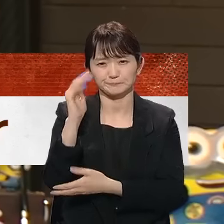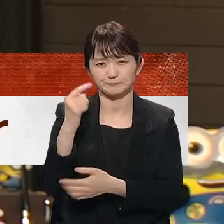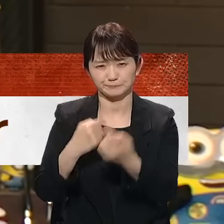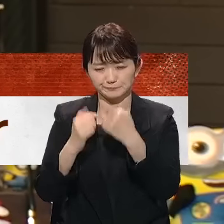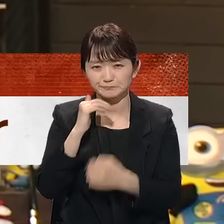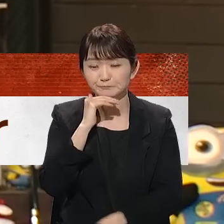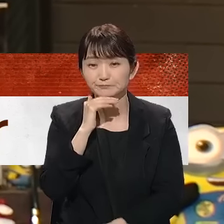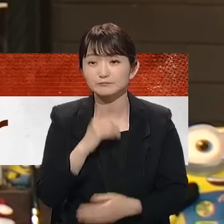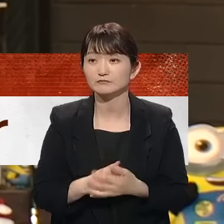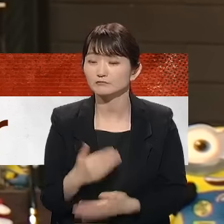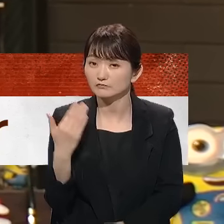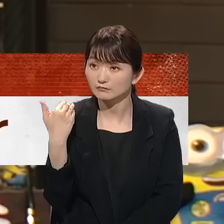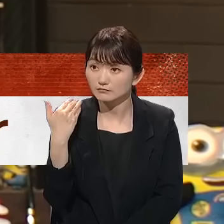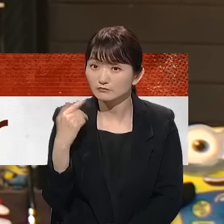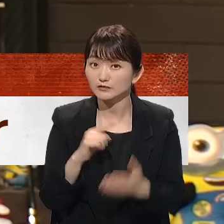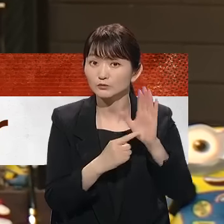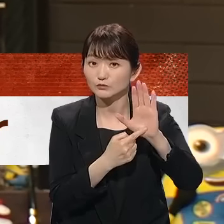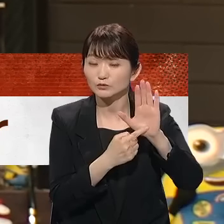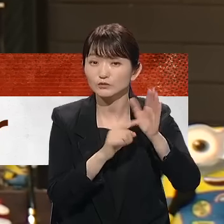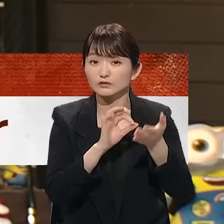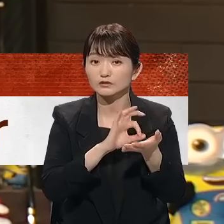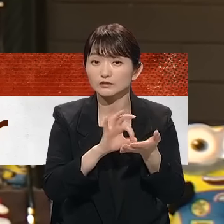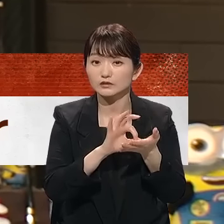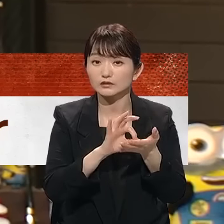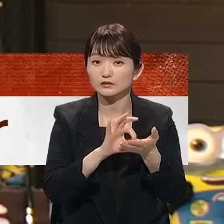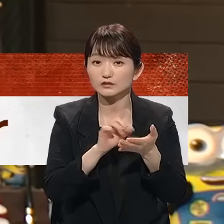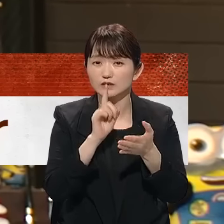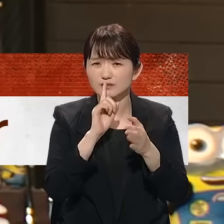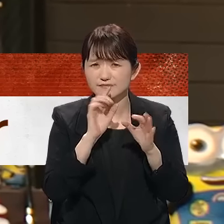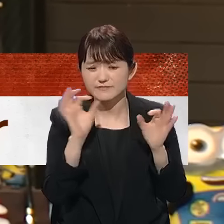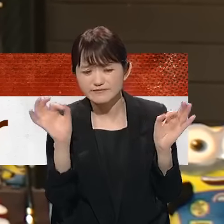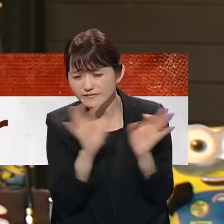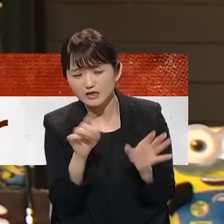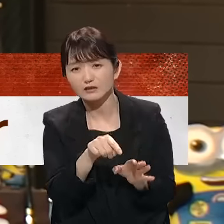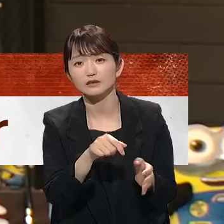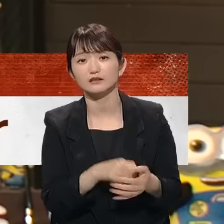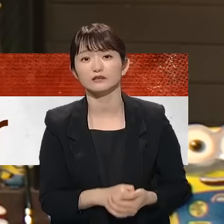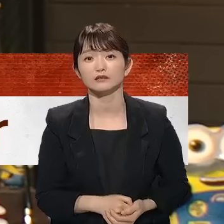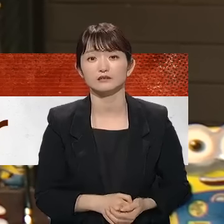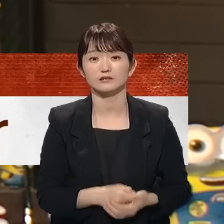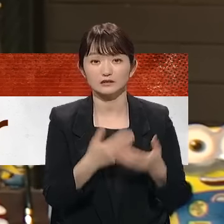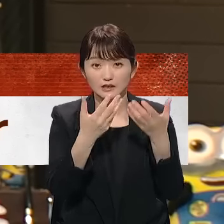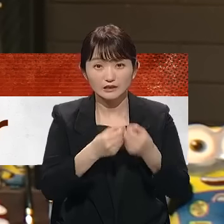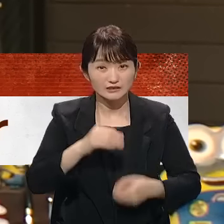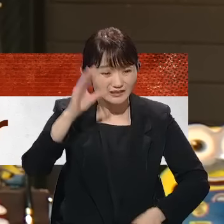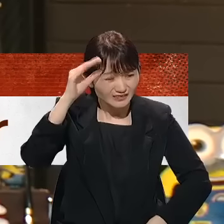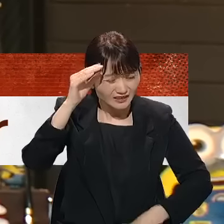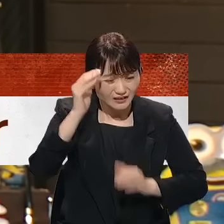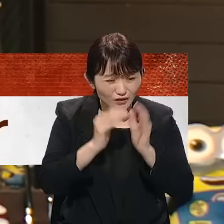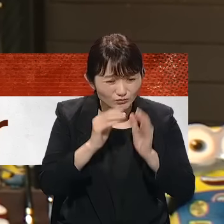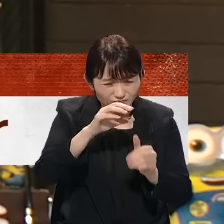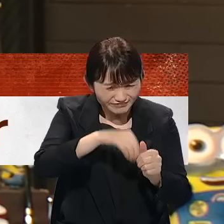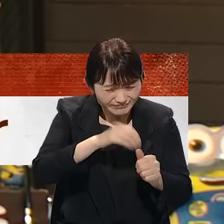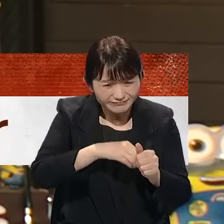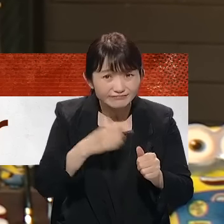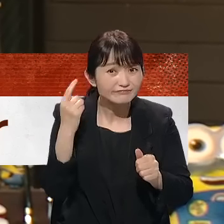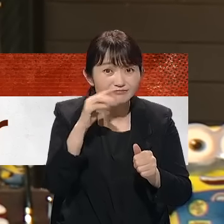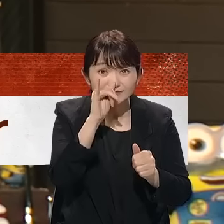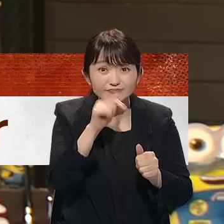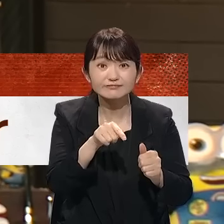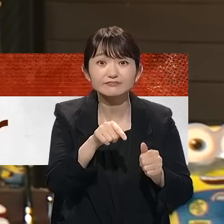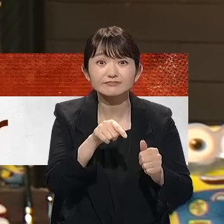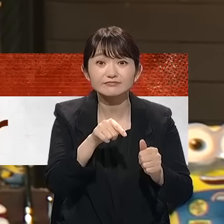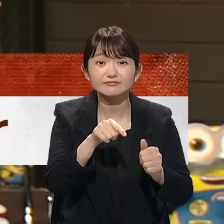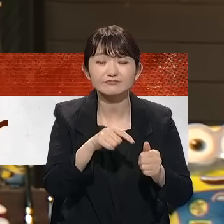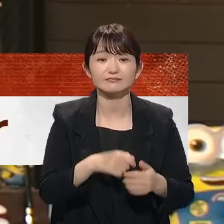있습니다. 아까도 제가 뭐 표현을 썼습니다만 보통 말도 안 되는 소리 한다 할 때 개가 풀 뜯어먹는 소리하고 앉았네. 개 풀 뜯어먹는 소리하고